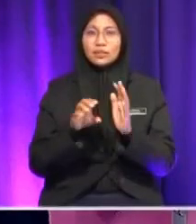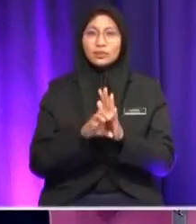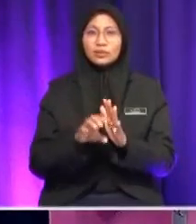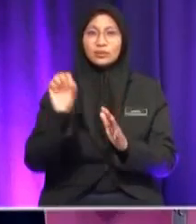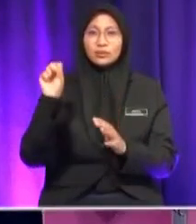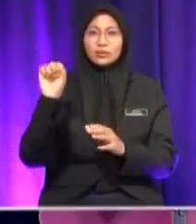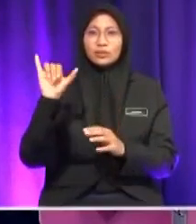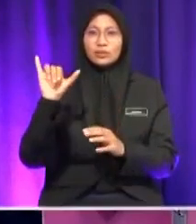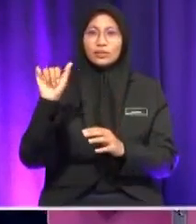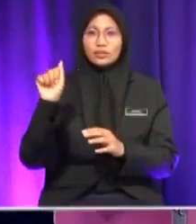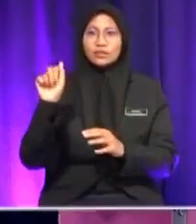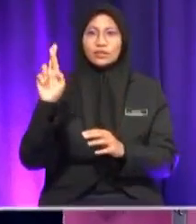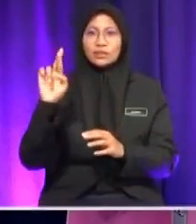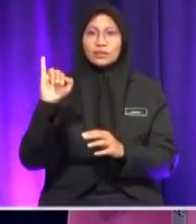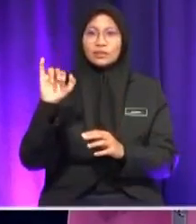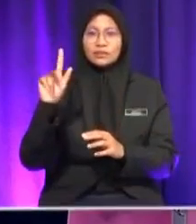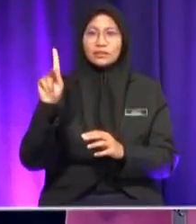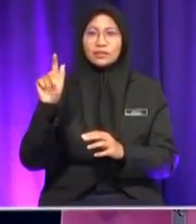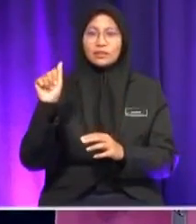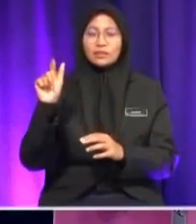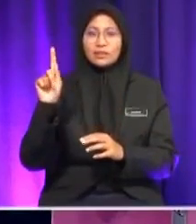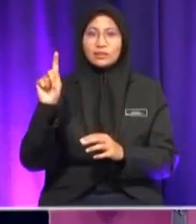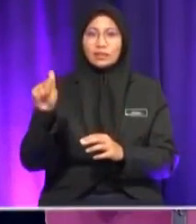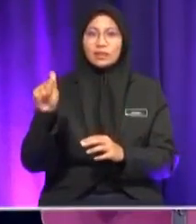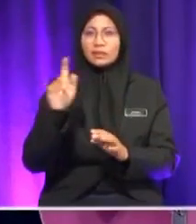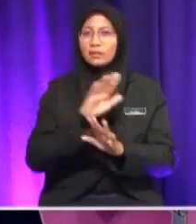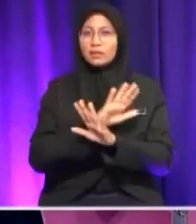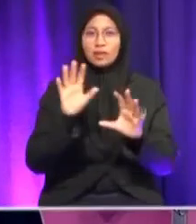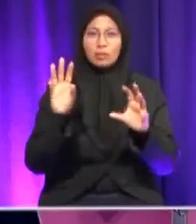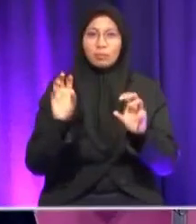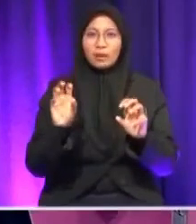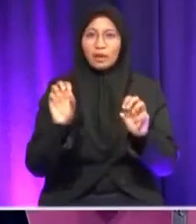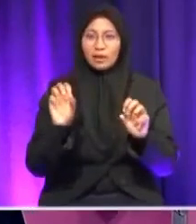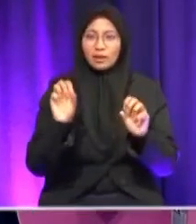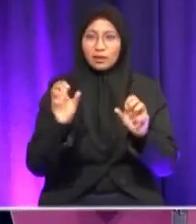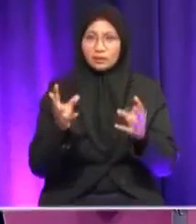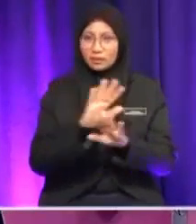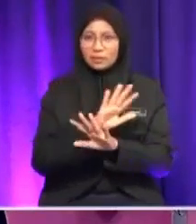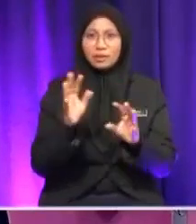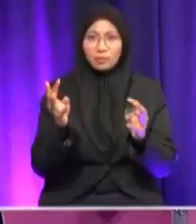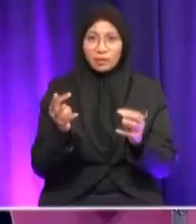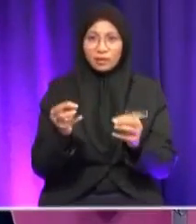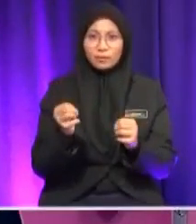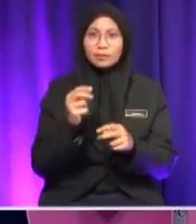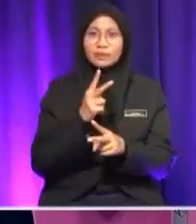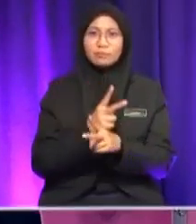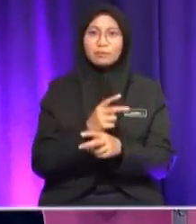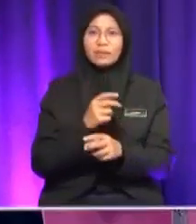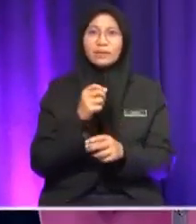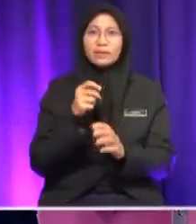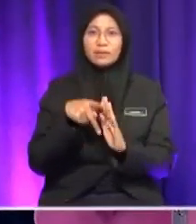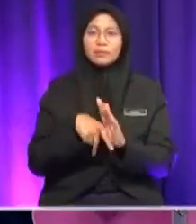tak nak simpan pekerja tersebut. So, kita akan hilang kerja di situ. Untuk jangka panjang pula, apabila kita disetiarkan sebagai